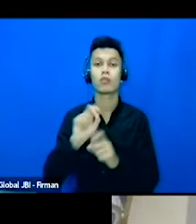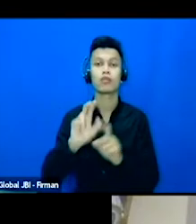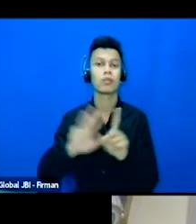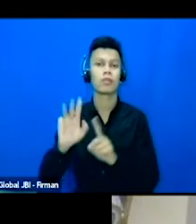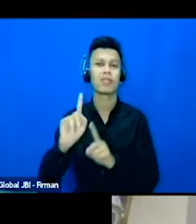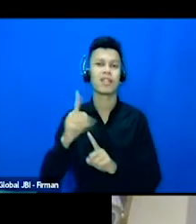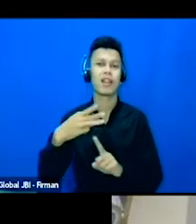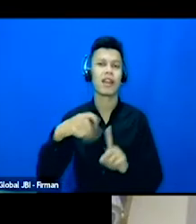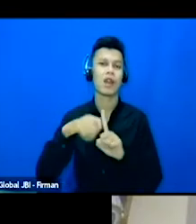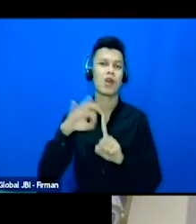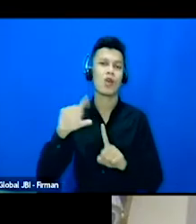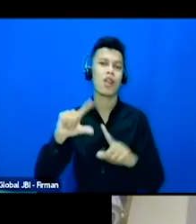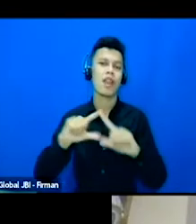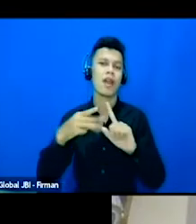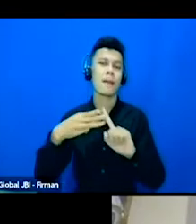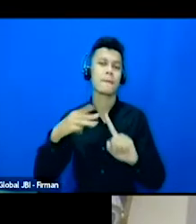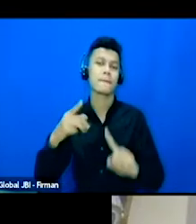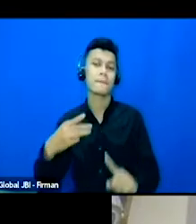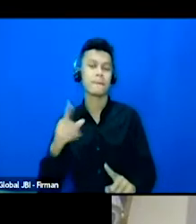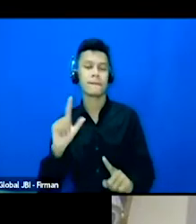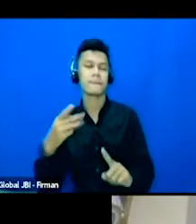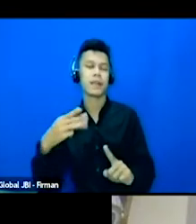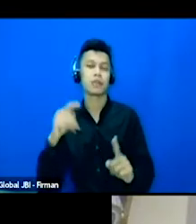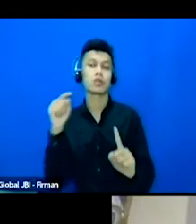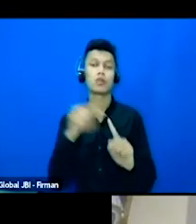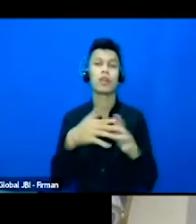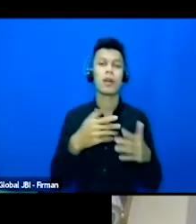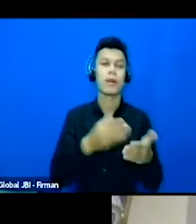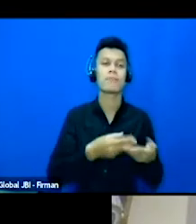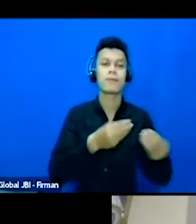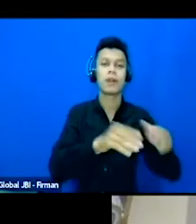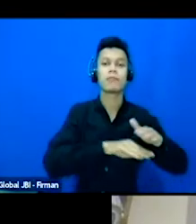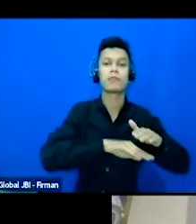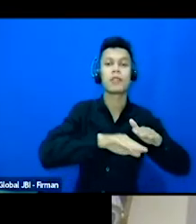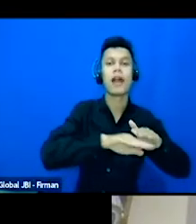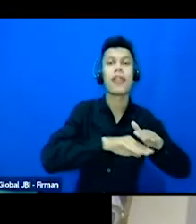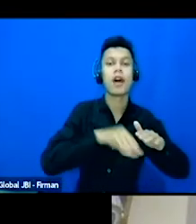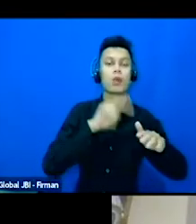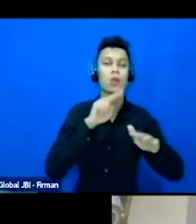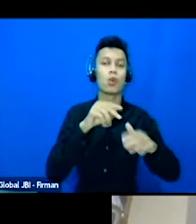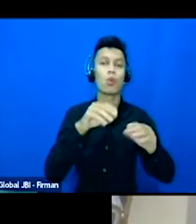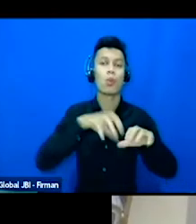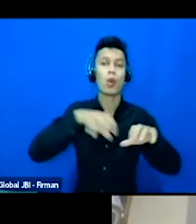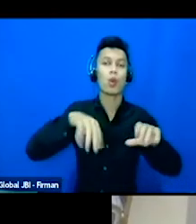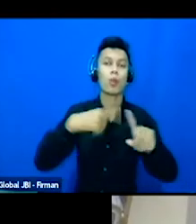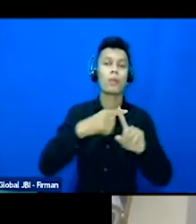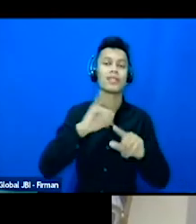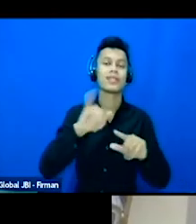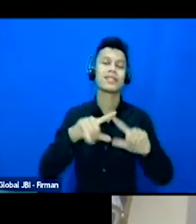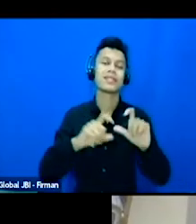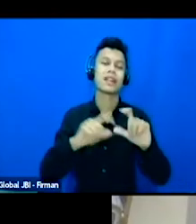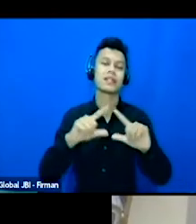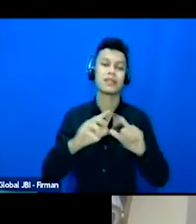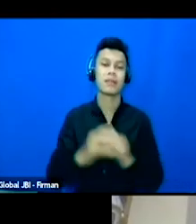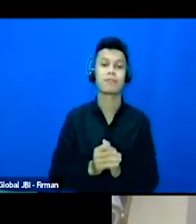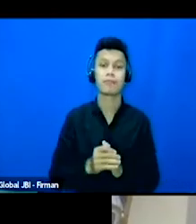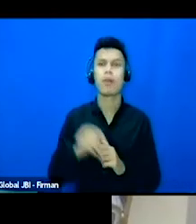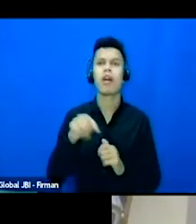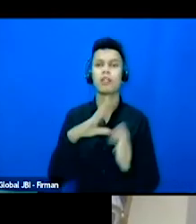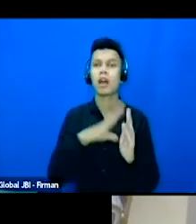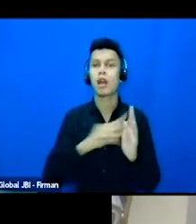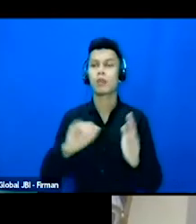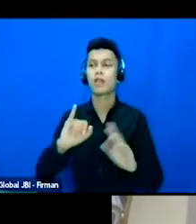yang bertujuan untuk memberikan standarisasi pada produk dan jasa dan disini juga nyata sudah mengadopsi iso